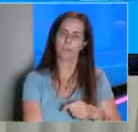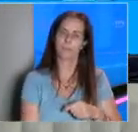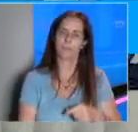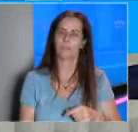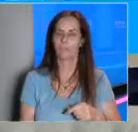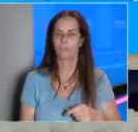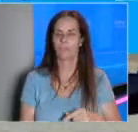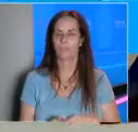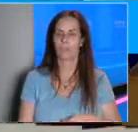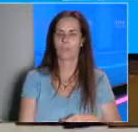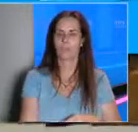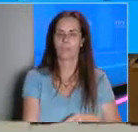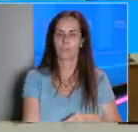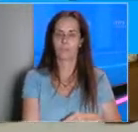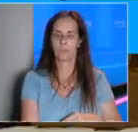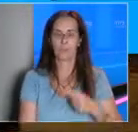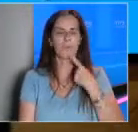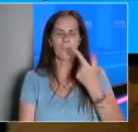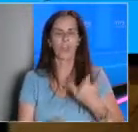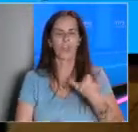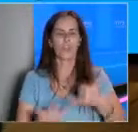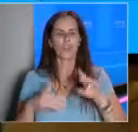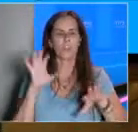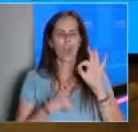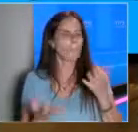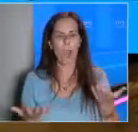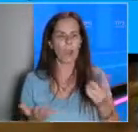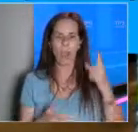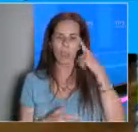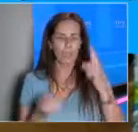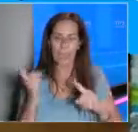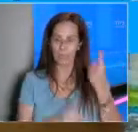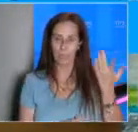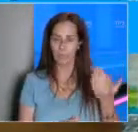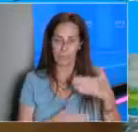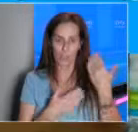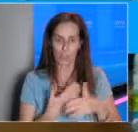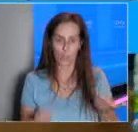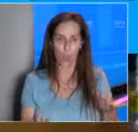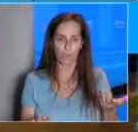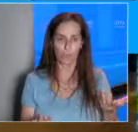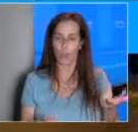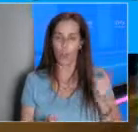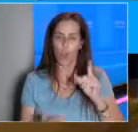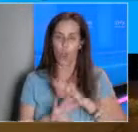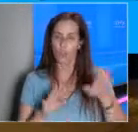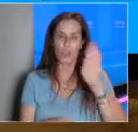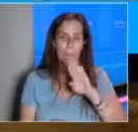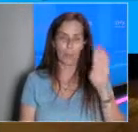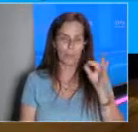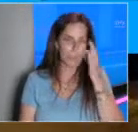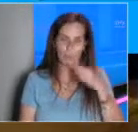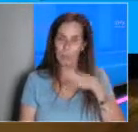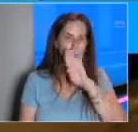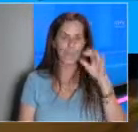או אחרות. ונניח שנלך עכשיו לבחירות, אז מה לדעתך יקרה? הרי בסופו של דבר, לא רק שנתניהו, שים לב